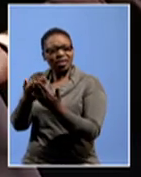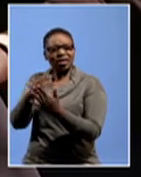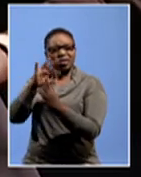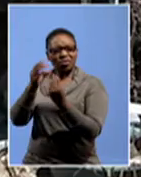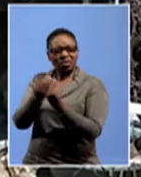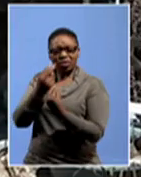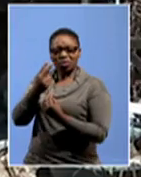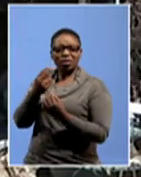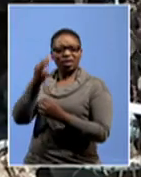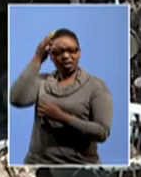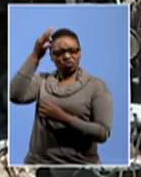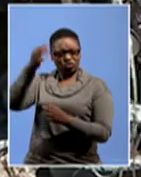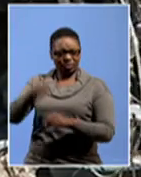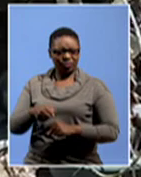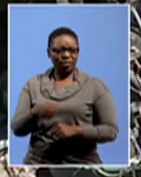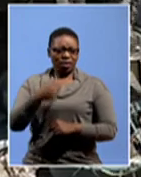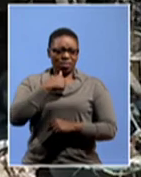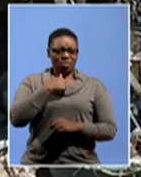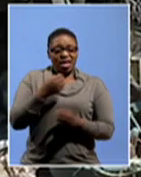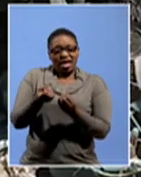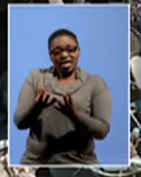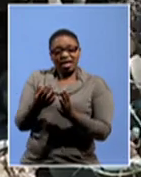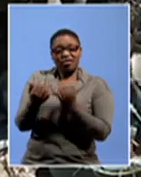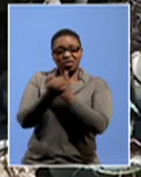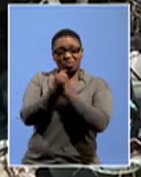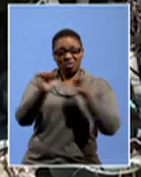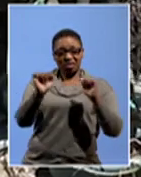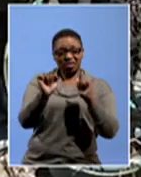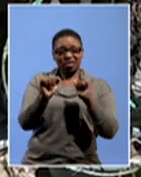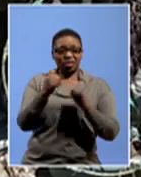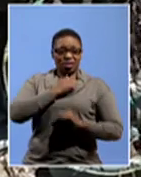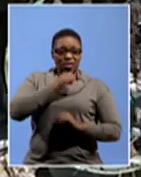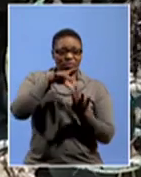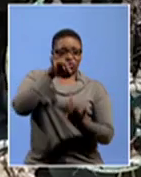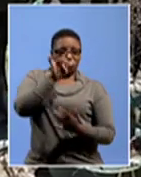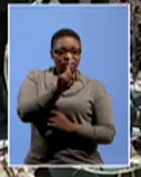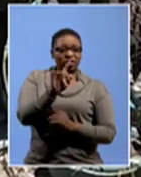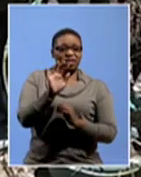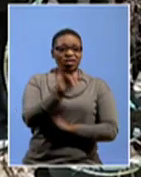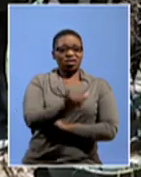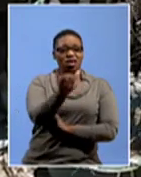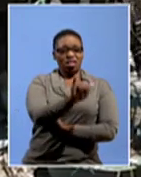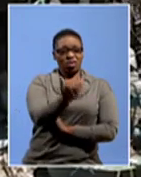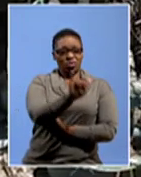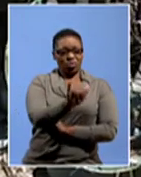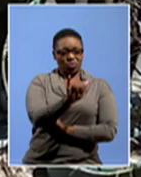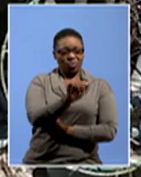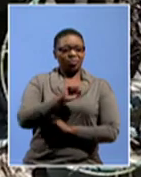droom. Ek voel ons demokrasie het geel geraak.